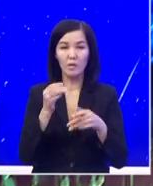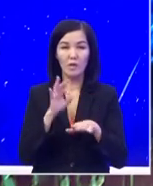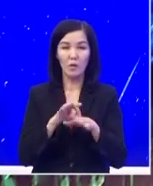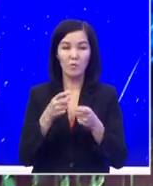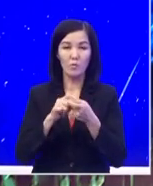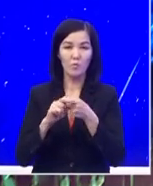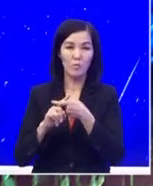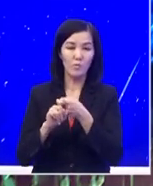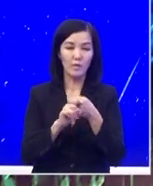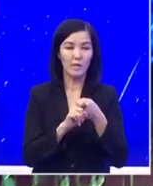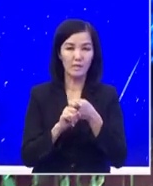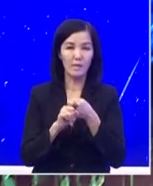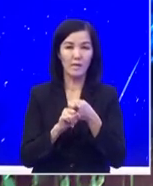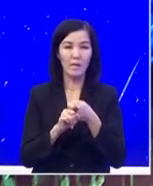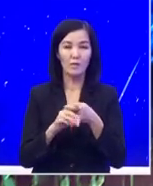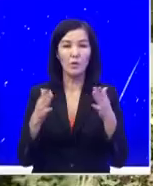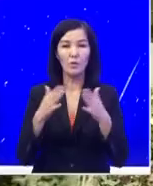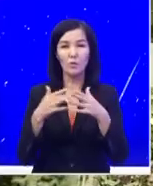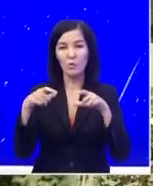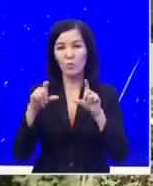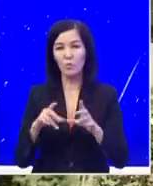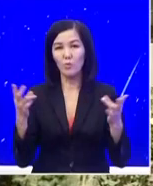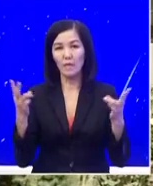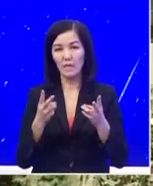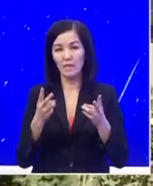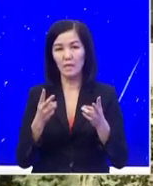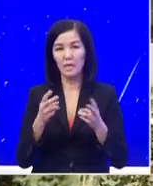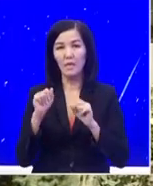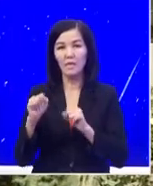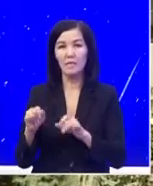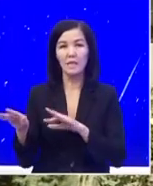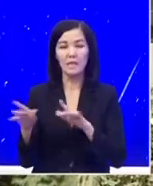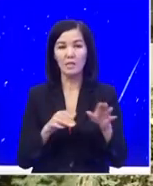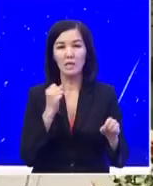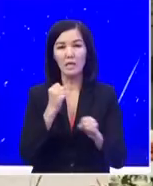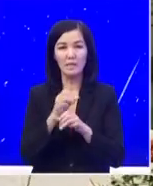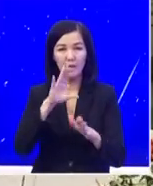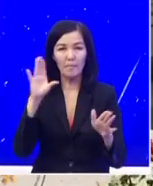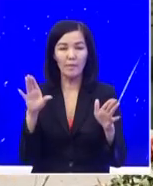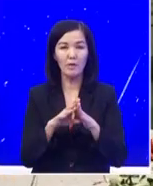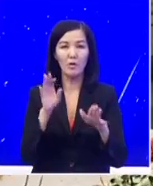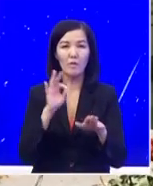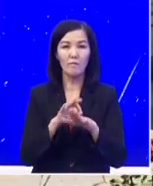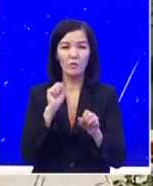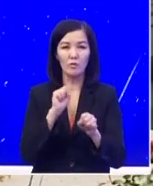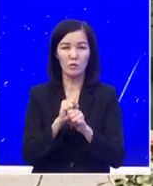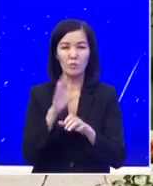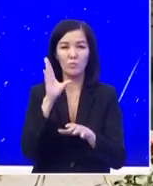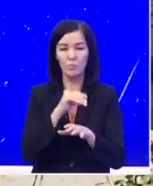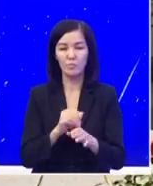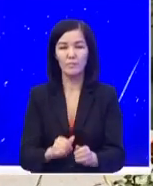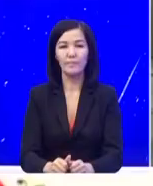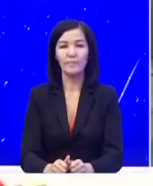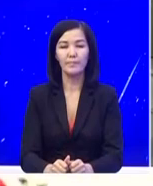тұрғындарды үйде отыруға, сыртқа себепсіз шықпауға шақырады. Сақтық шараларын қатаң ұстануғана вирустың шынжырын үзет, дейді